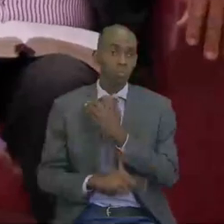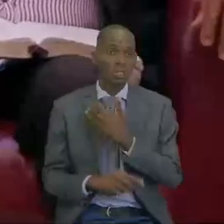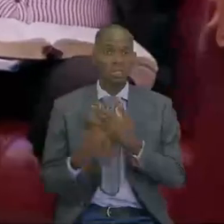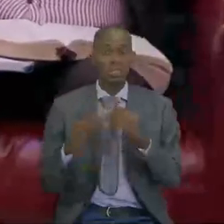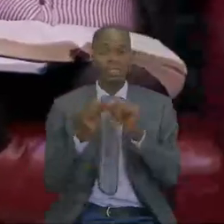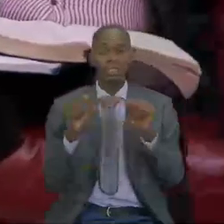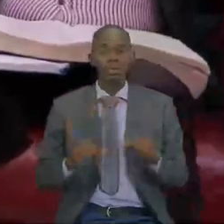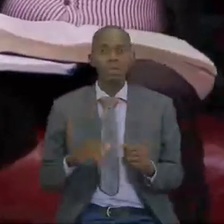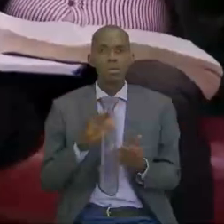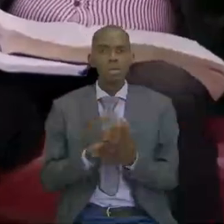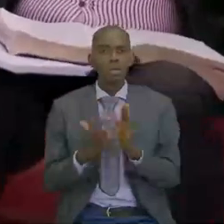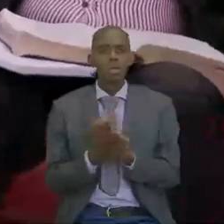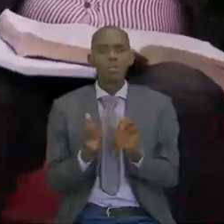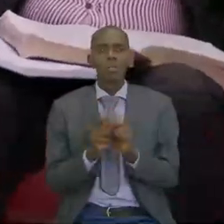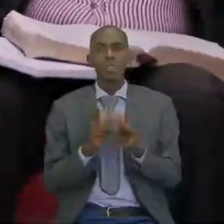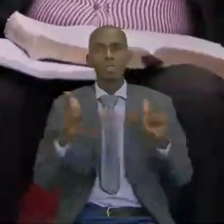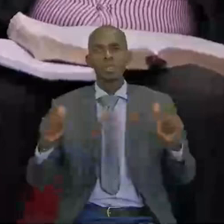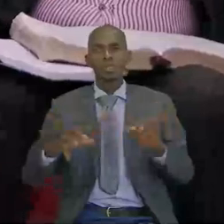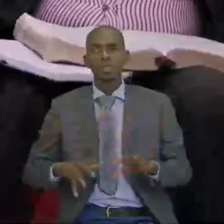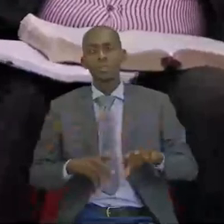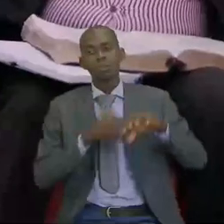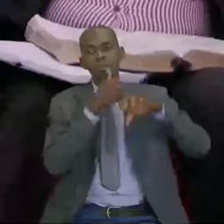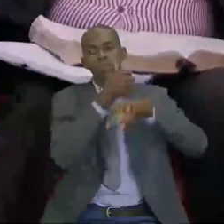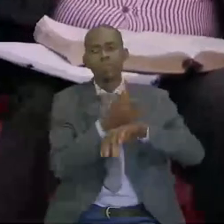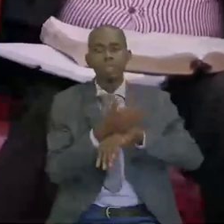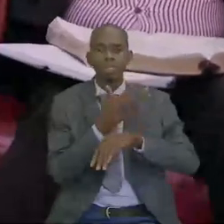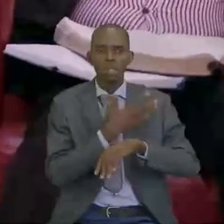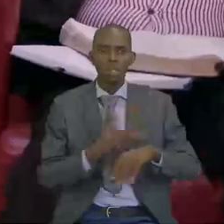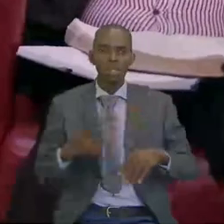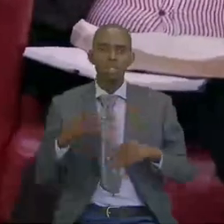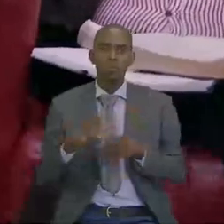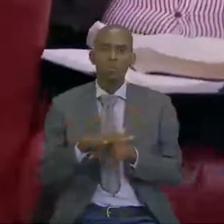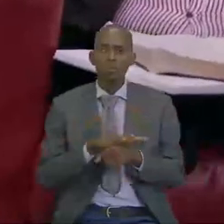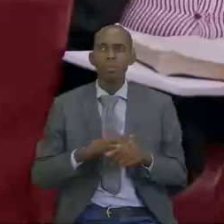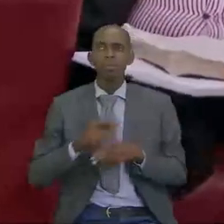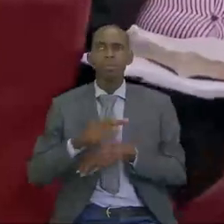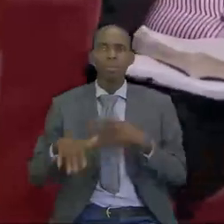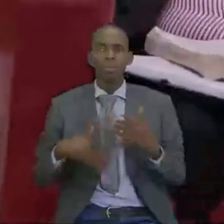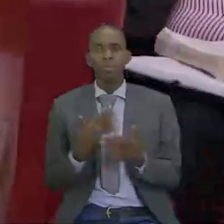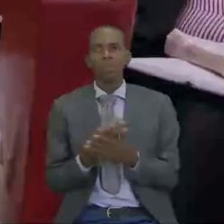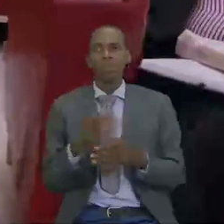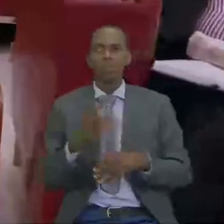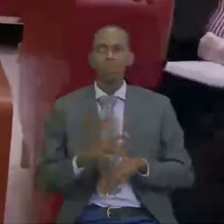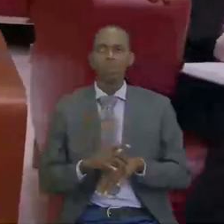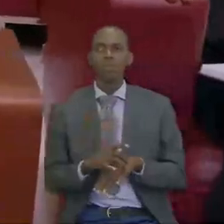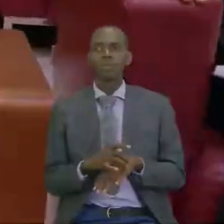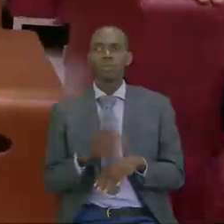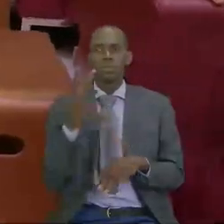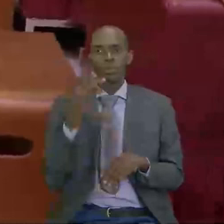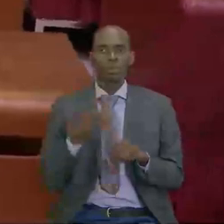la statue devint une grande montagne et remplit toute la terre.